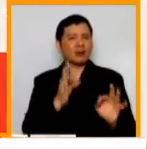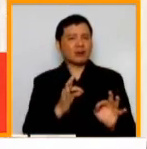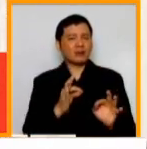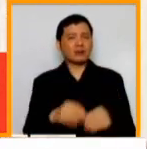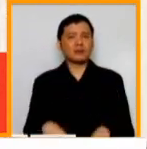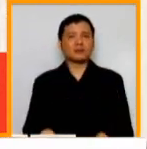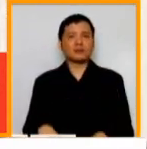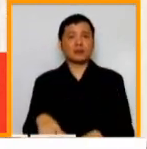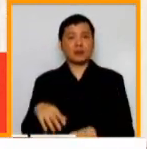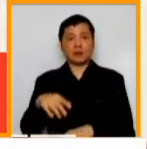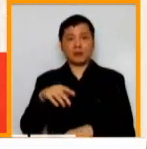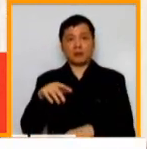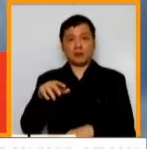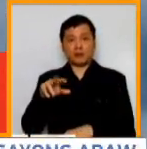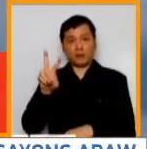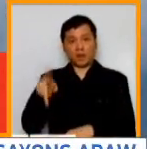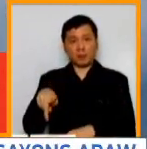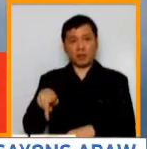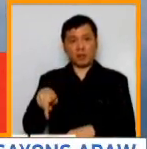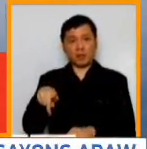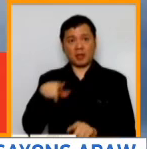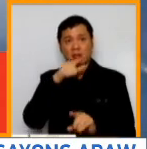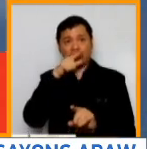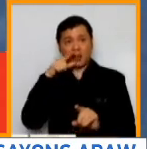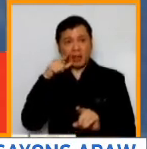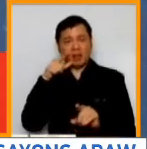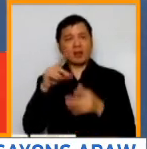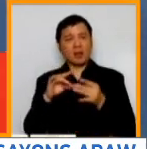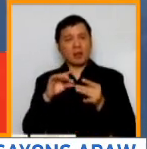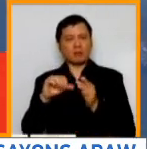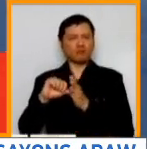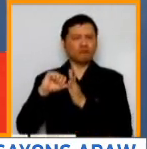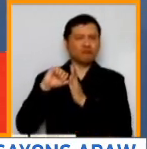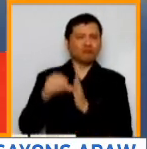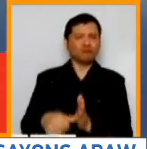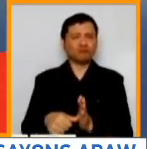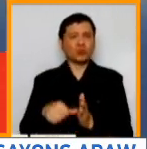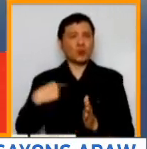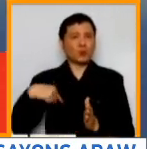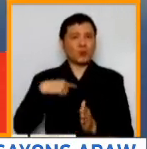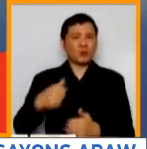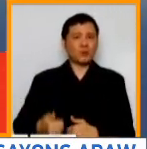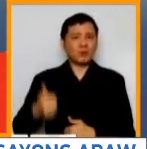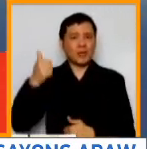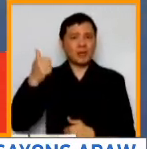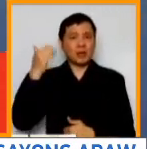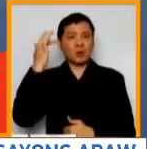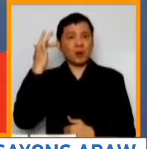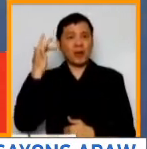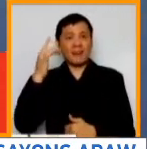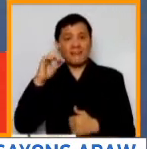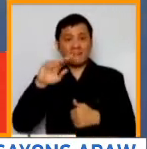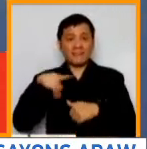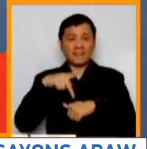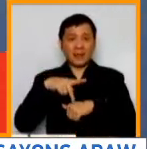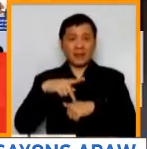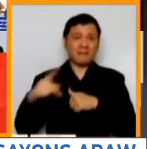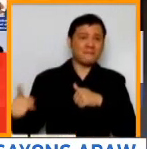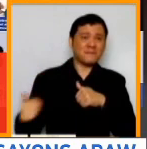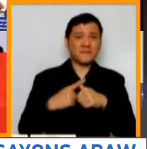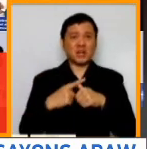Robredo, malaking panalo ito para sa atin, lalo't Pilipinas ang unang bansa na nagdala sa China sa